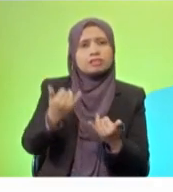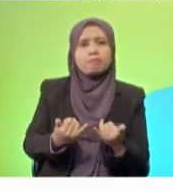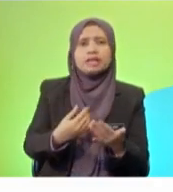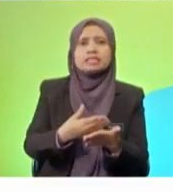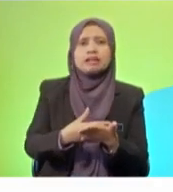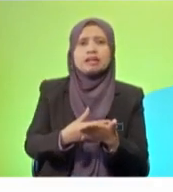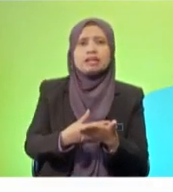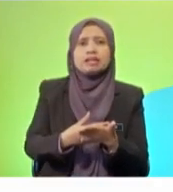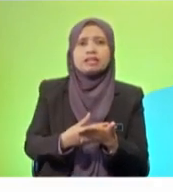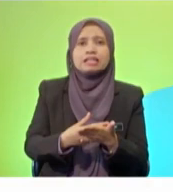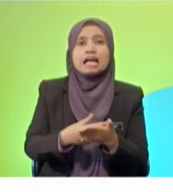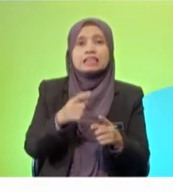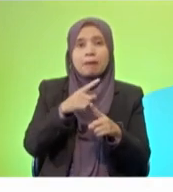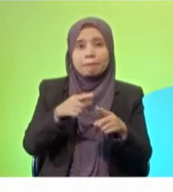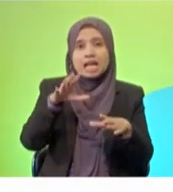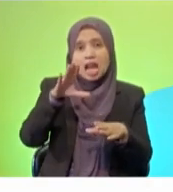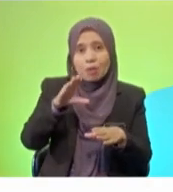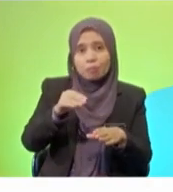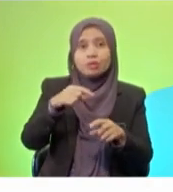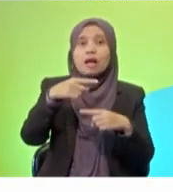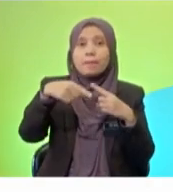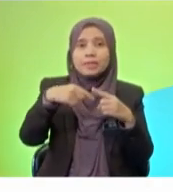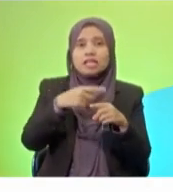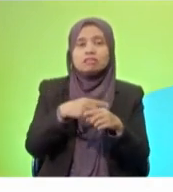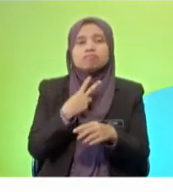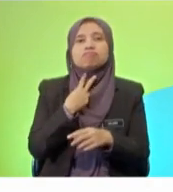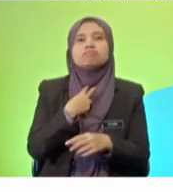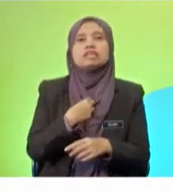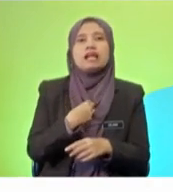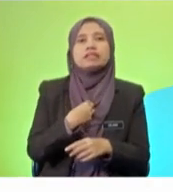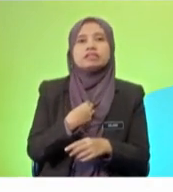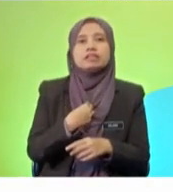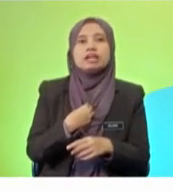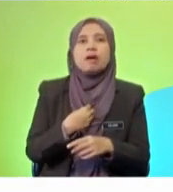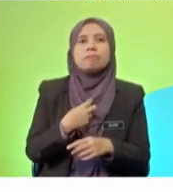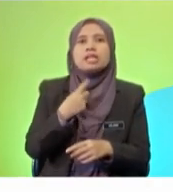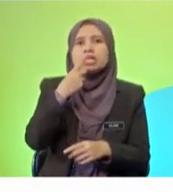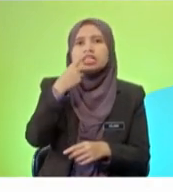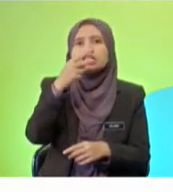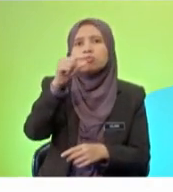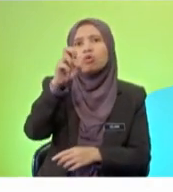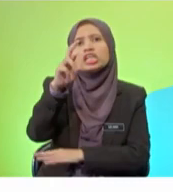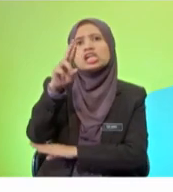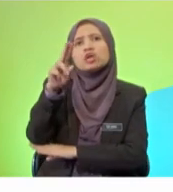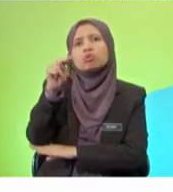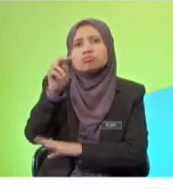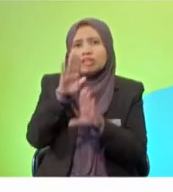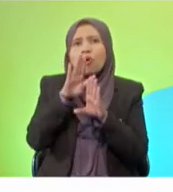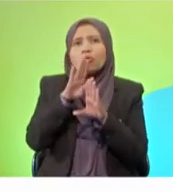tetapi lembut bila ditelan tapi eh boleh makan